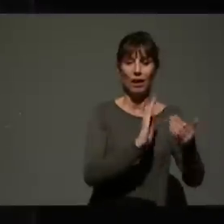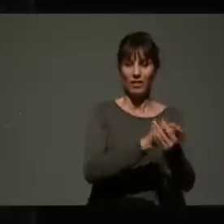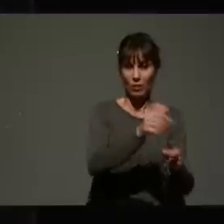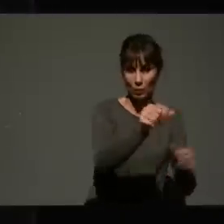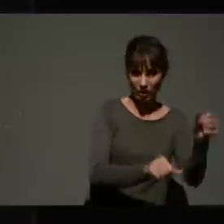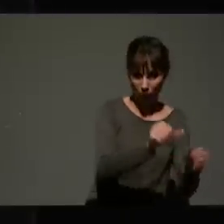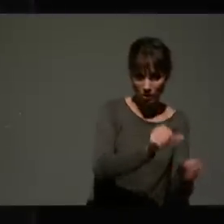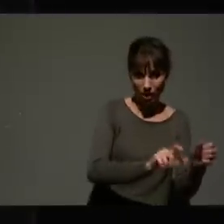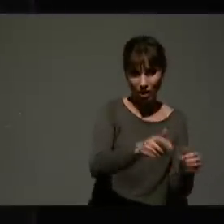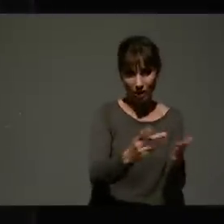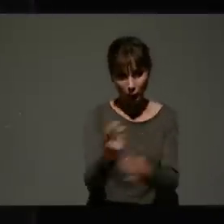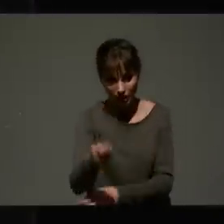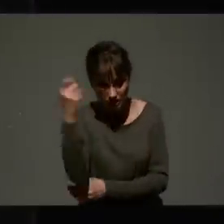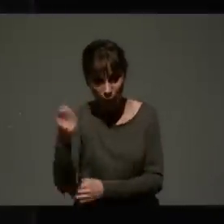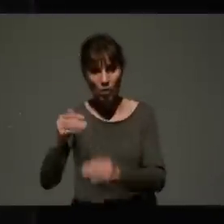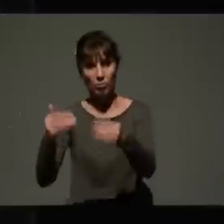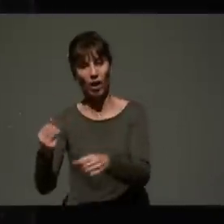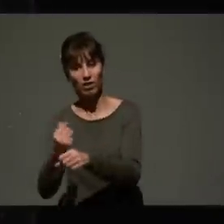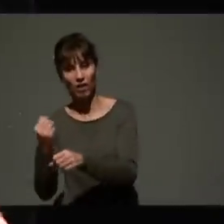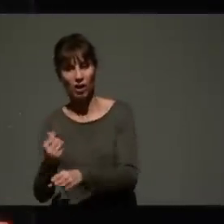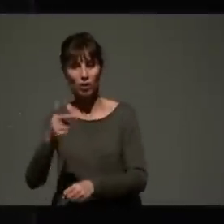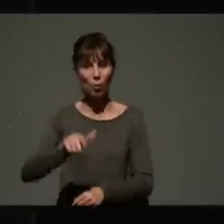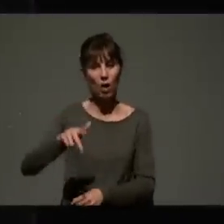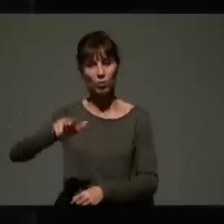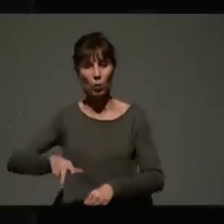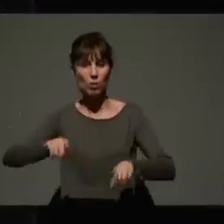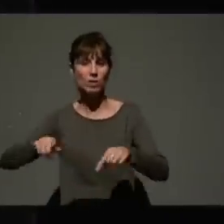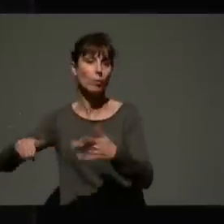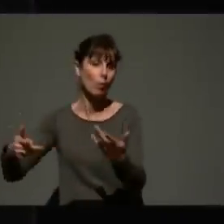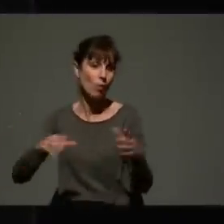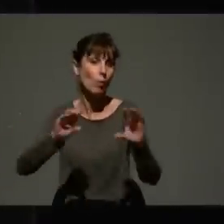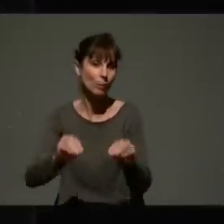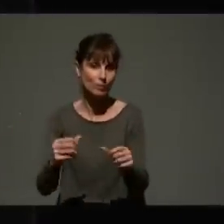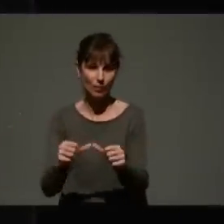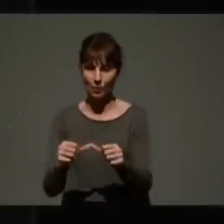c'est un arrêt de travail de 1 mois et demi, 2 mois ou 2 mois et demi, en fonction du poste.